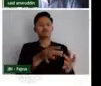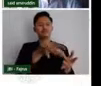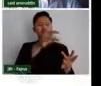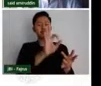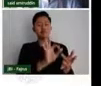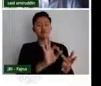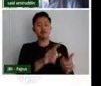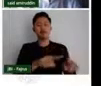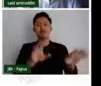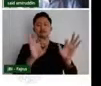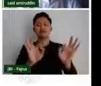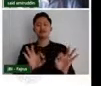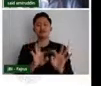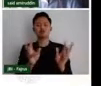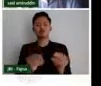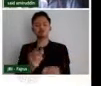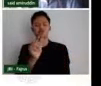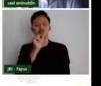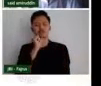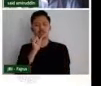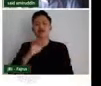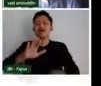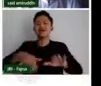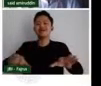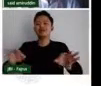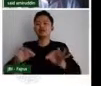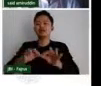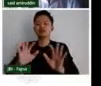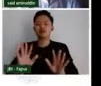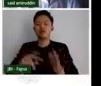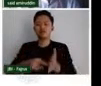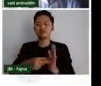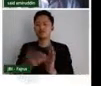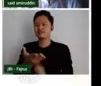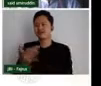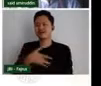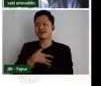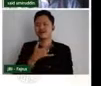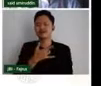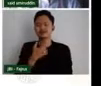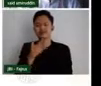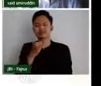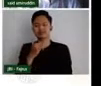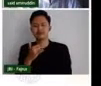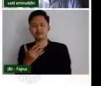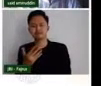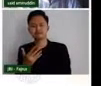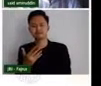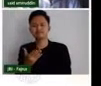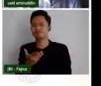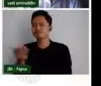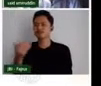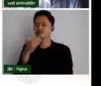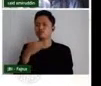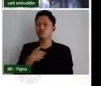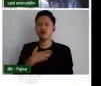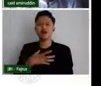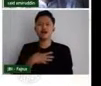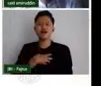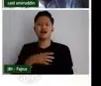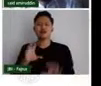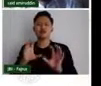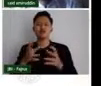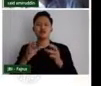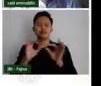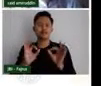inklusi bagi anak-anak terdekat gitu, sehingga mereka itu tidak merasa mereka itu berhak merasakan juga dia pendidikan itu.